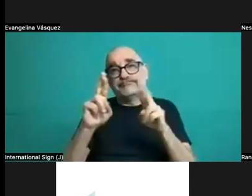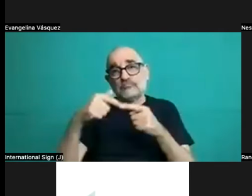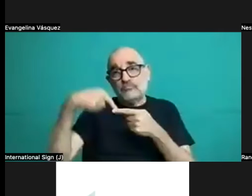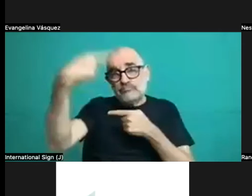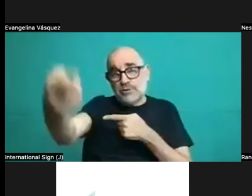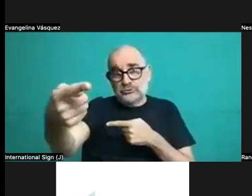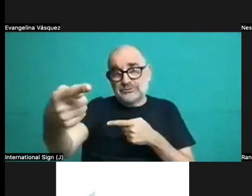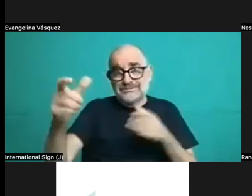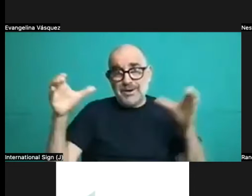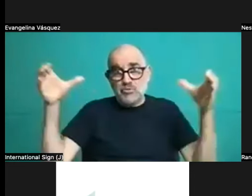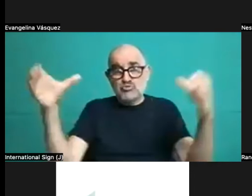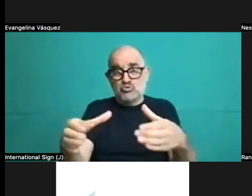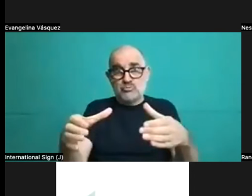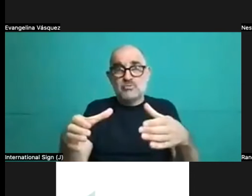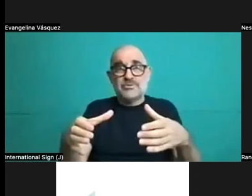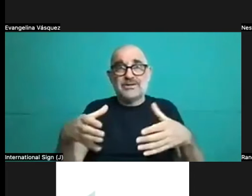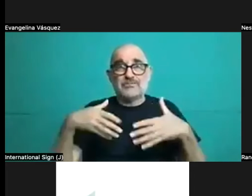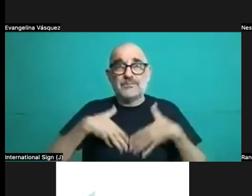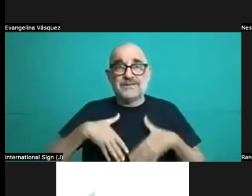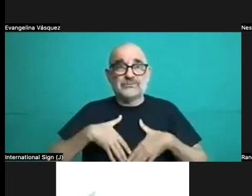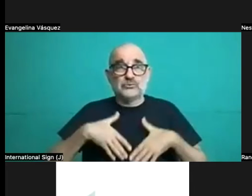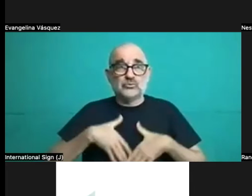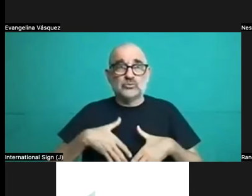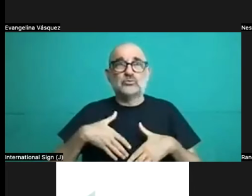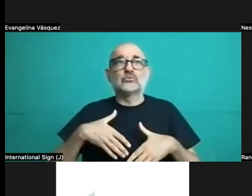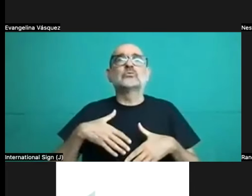la qualité du son n'est pas très bonne.